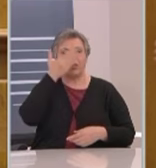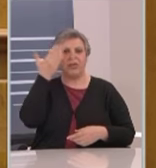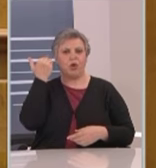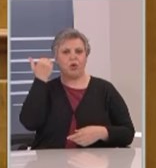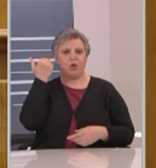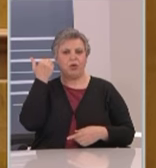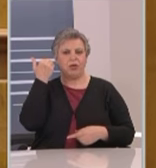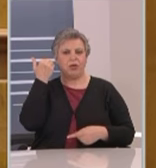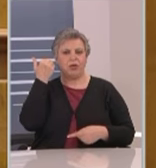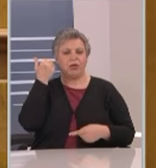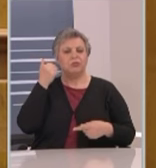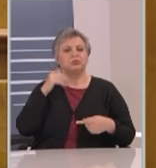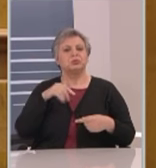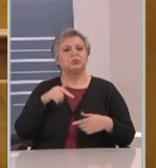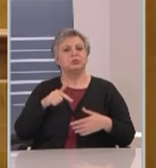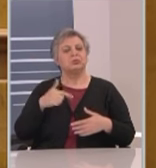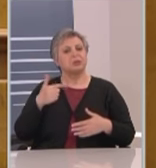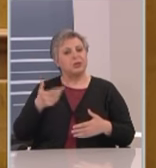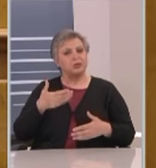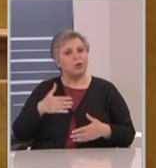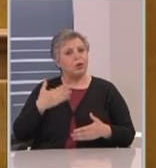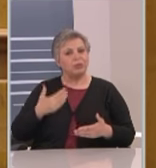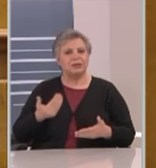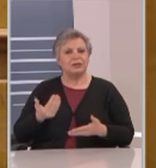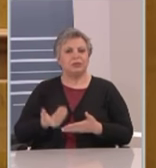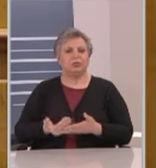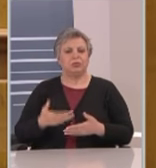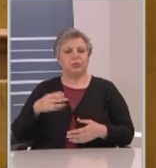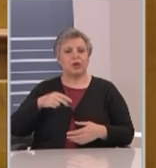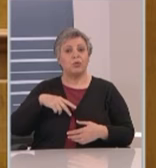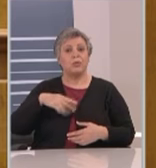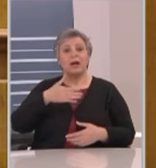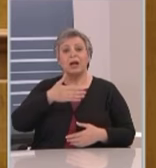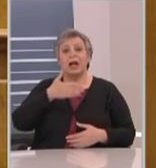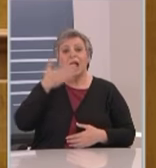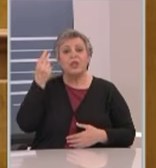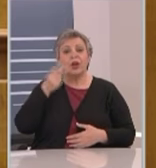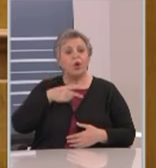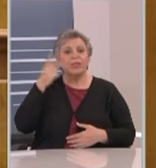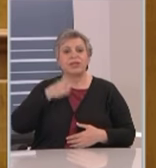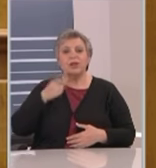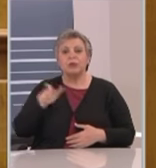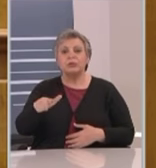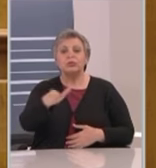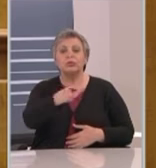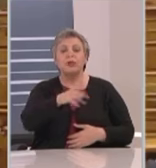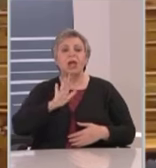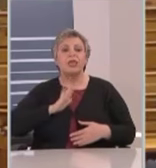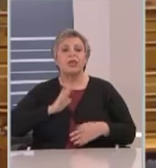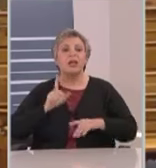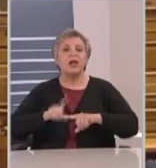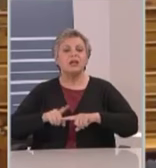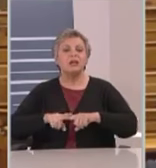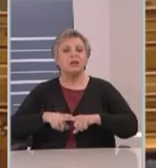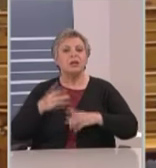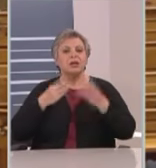πλεονεκτήματος, πέραν του ηθικού αιτήματος, του ηθικού δικαιώματος του ελληνικού λαού να μάθει τι ακριβώς συνέβη, γιατί πλήρωσε πολύ